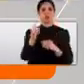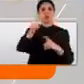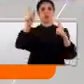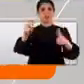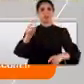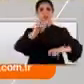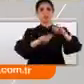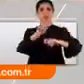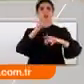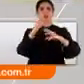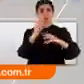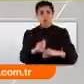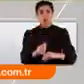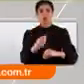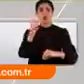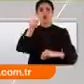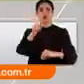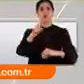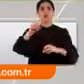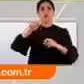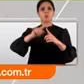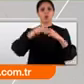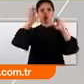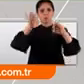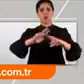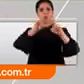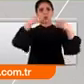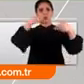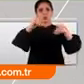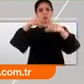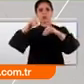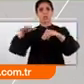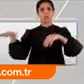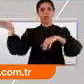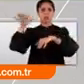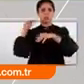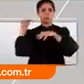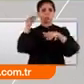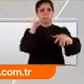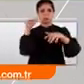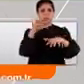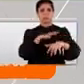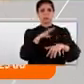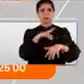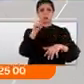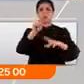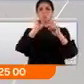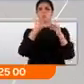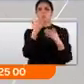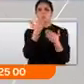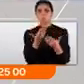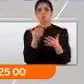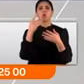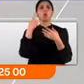inşa edilecekti. Temeli atılır atılmaz dükkanlar satışa çıkarıldı. Talep öyle fazlaydı ki ortada olmayan dükkanlar